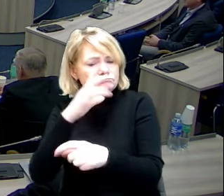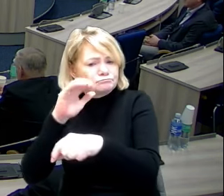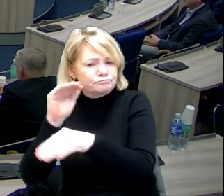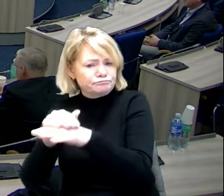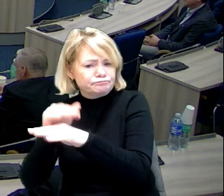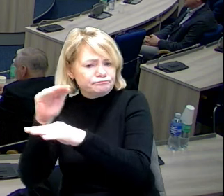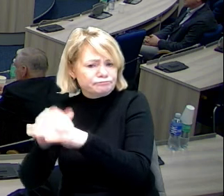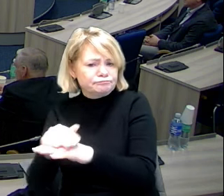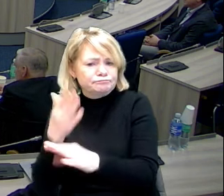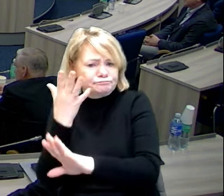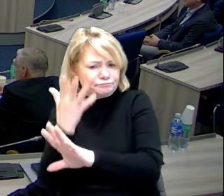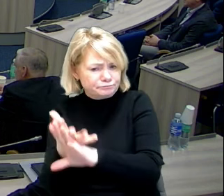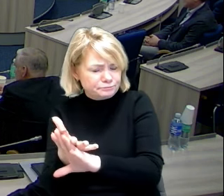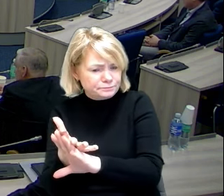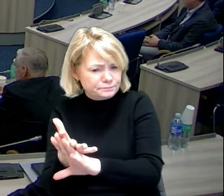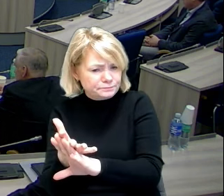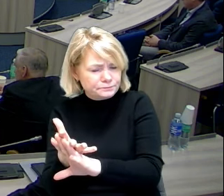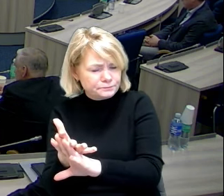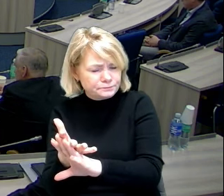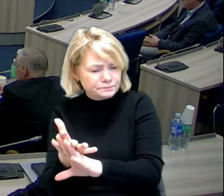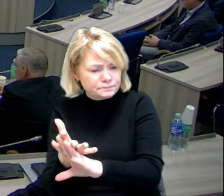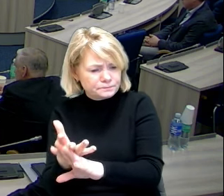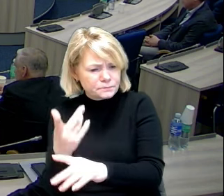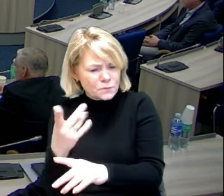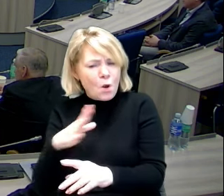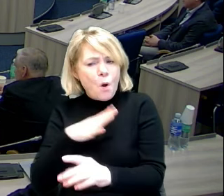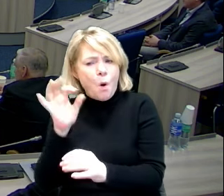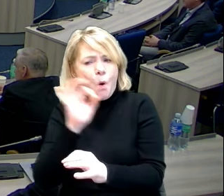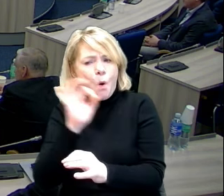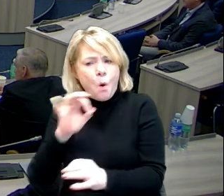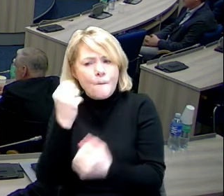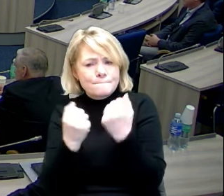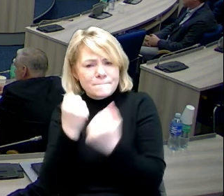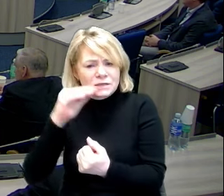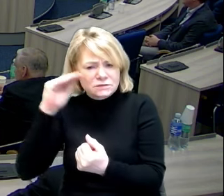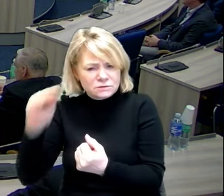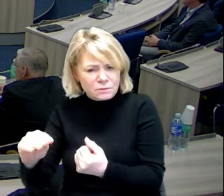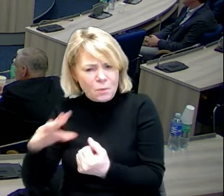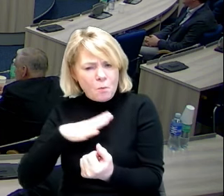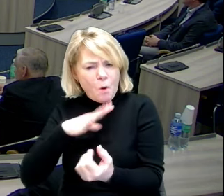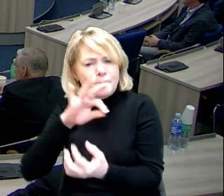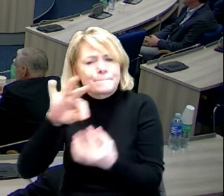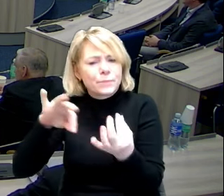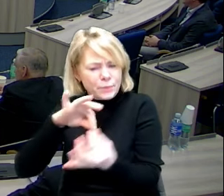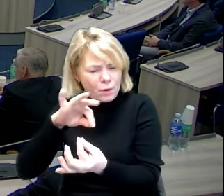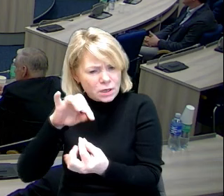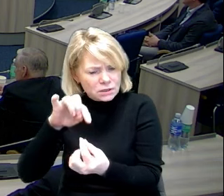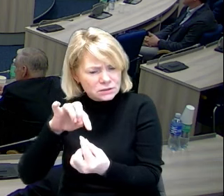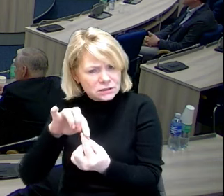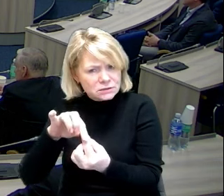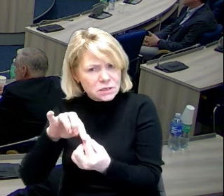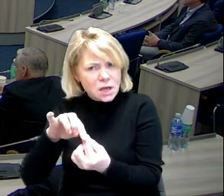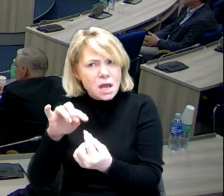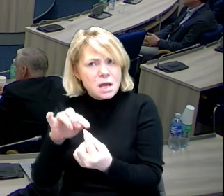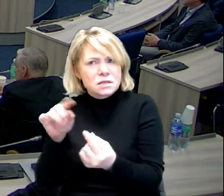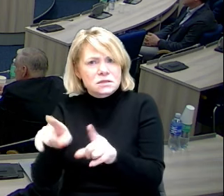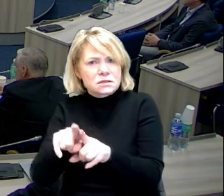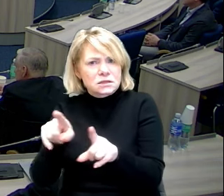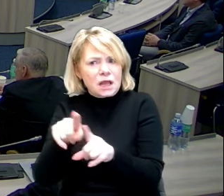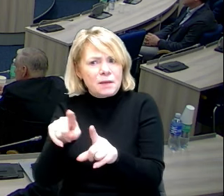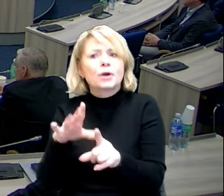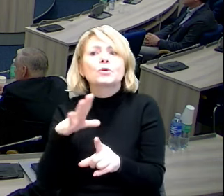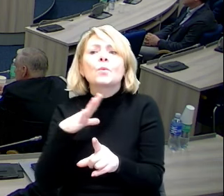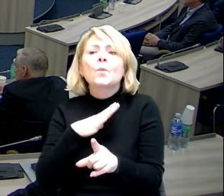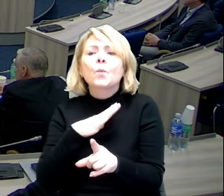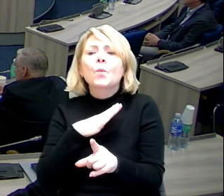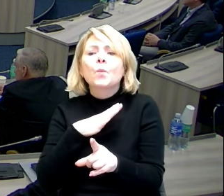dėl gatvės a parkavimo būdo techniname projekte kad buvo kampu ir kitas dar buvo faktinė aplinkybė kad